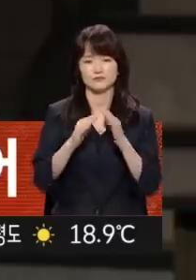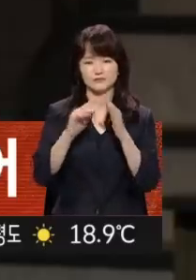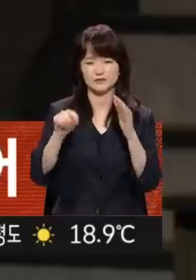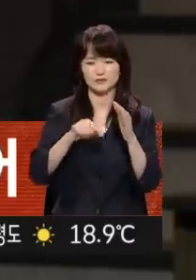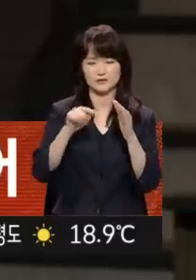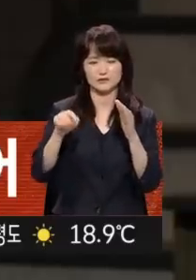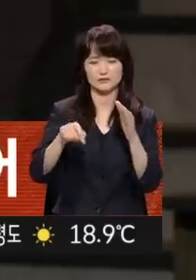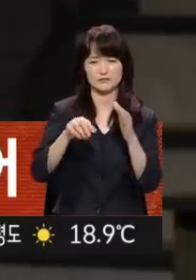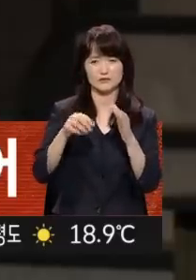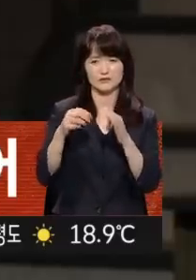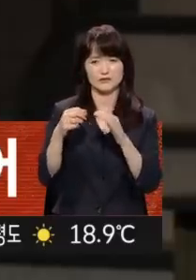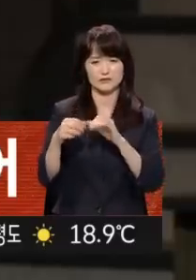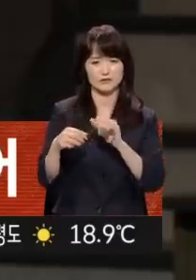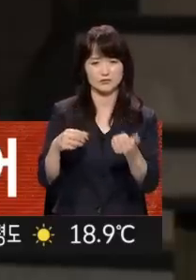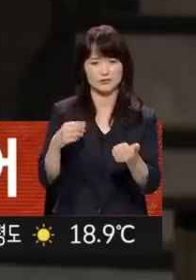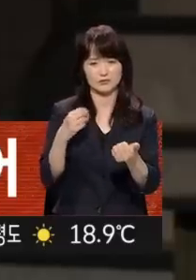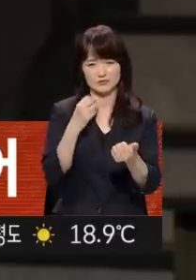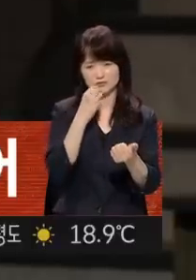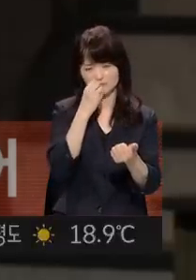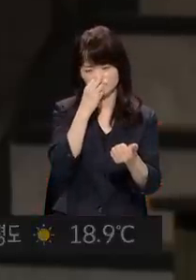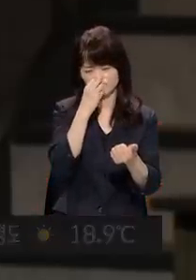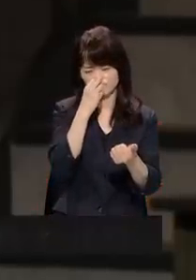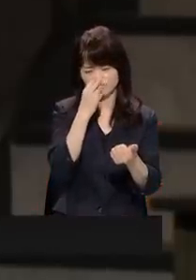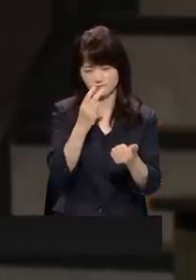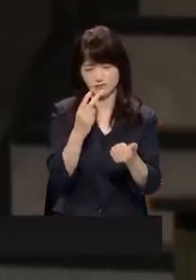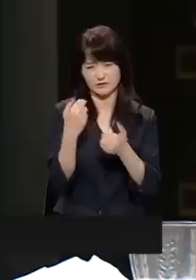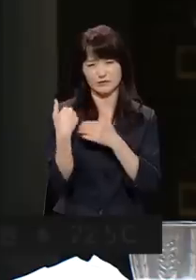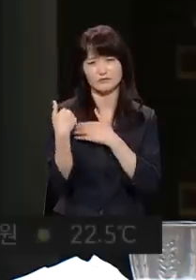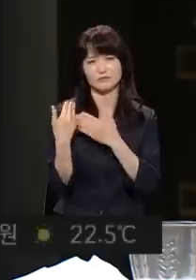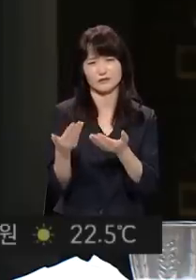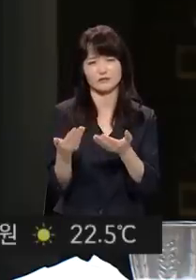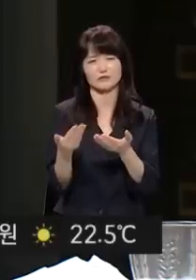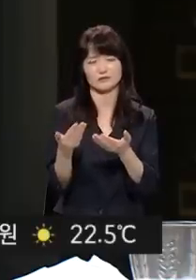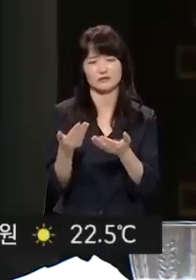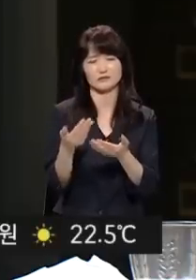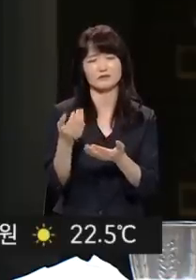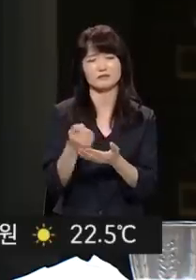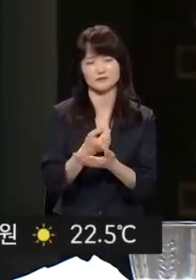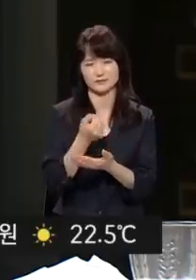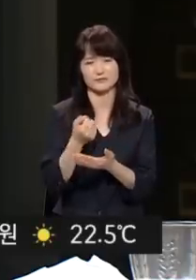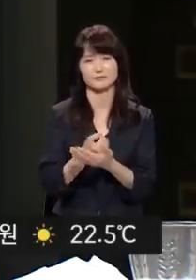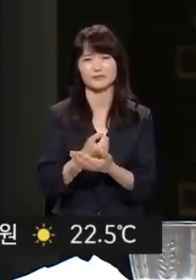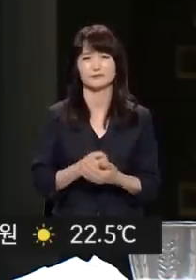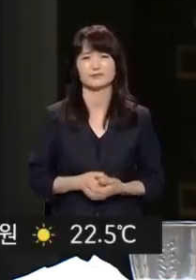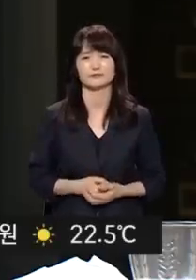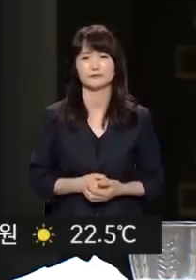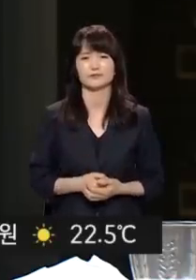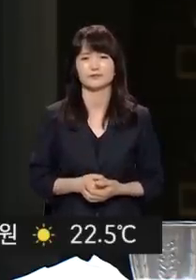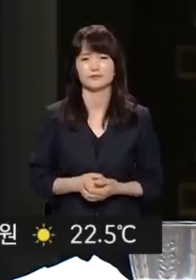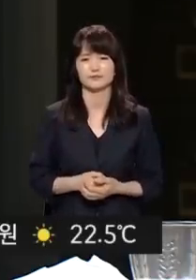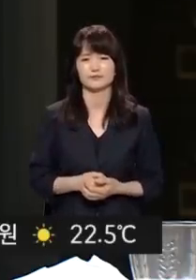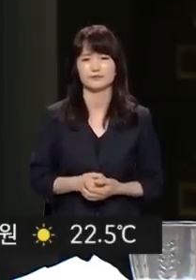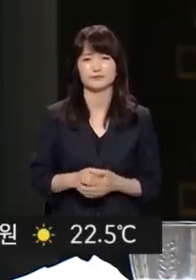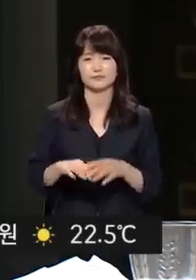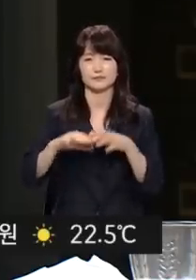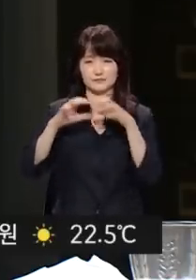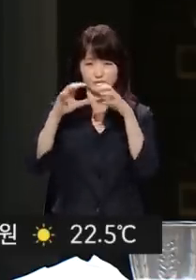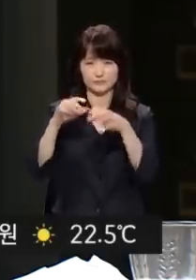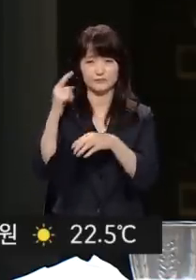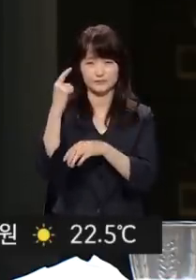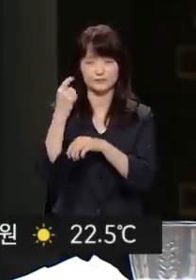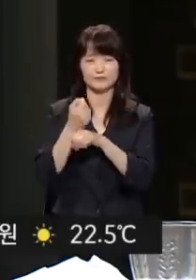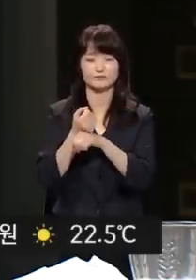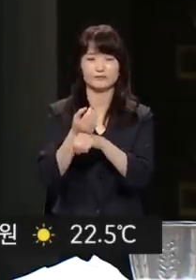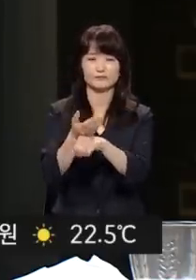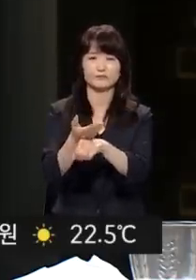방치가 된 굉장히 가슴 아픈 그런 사건입니다 알겠습니다 자 오늘 사건연구소 이렇게 정리하고요 글로벌픽